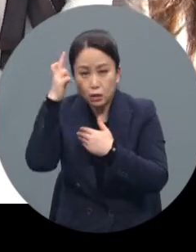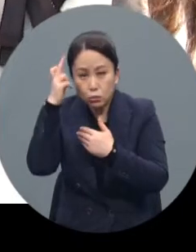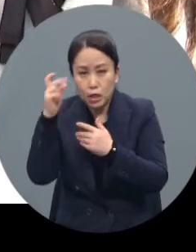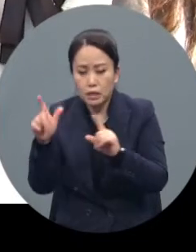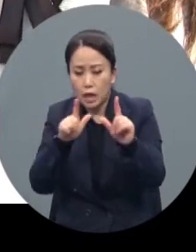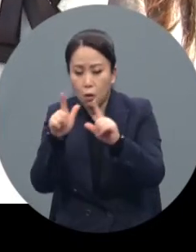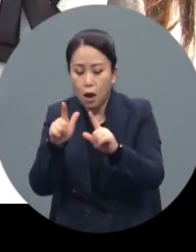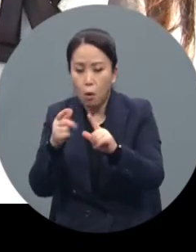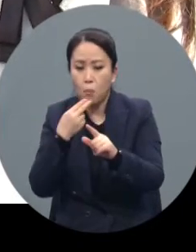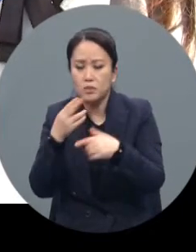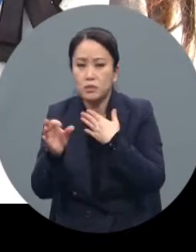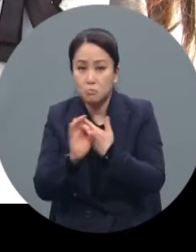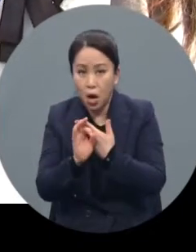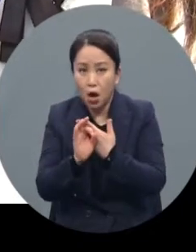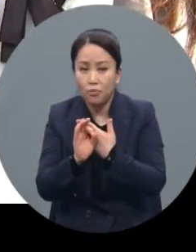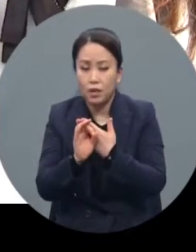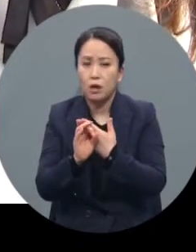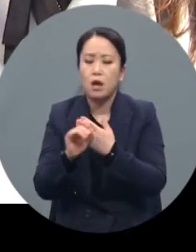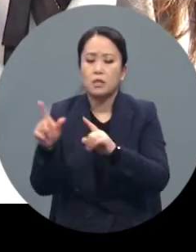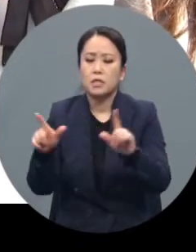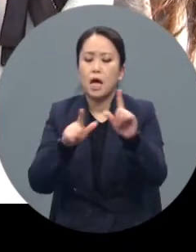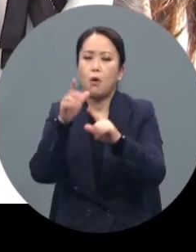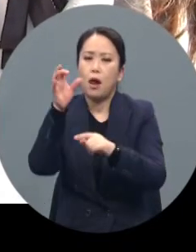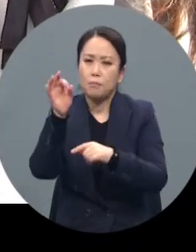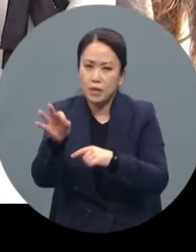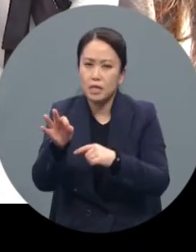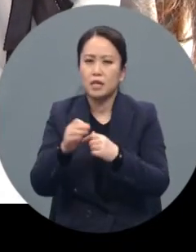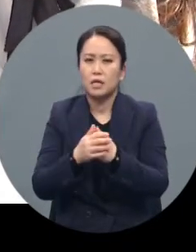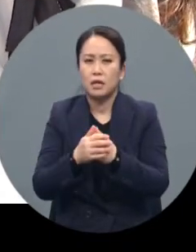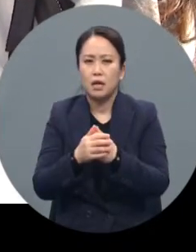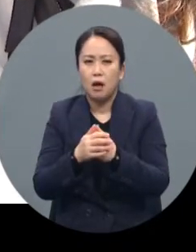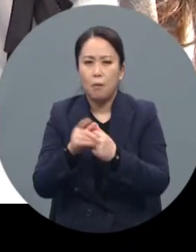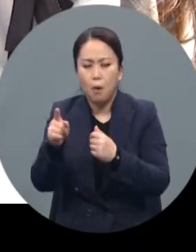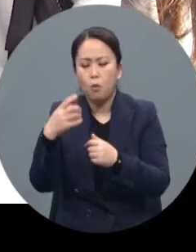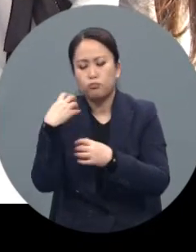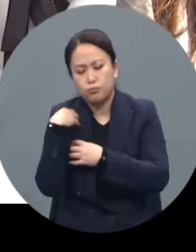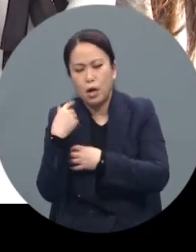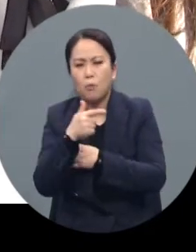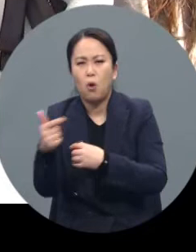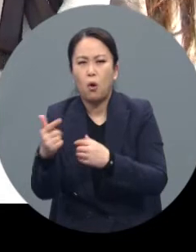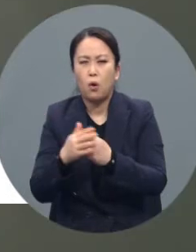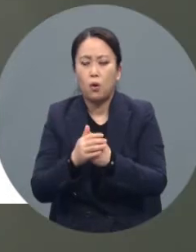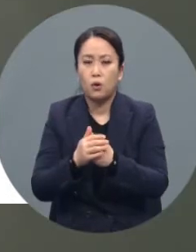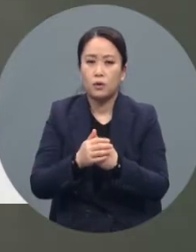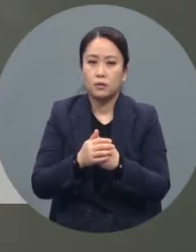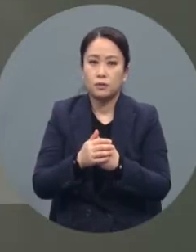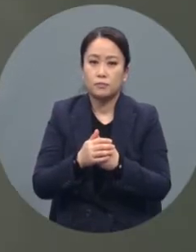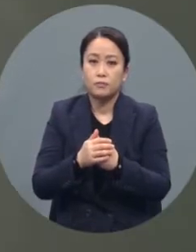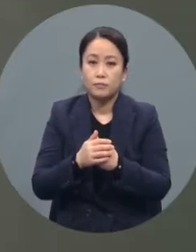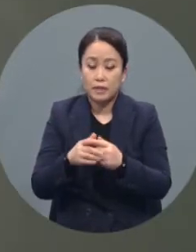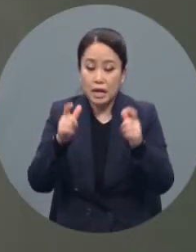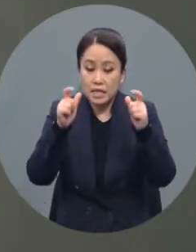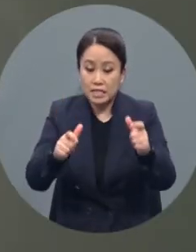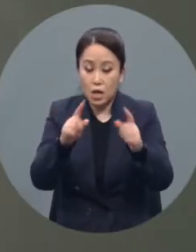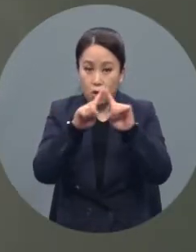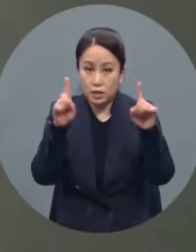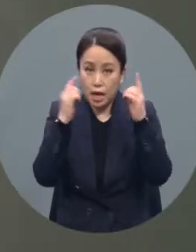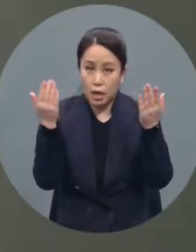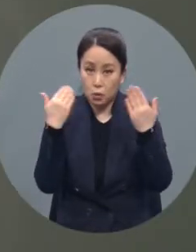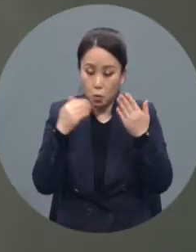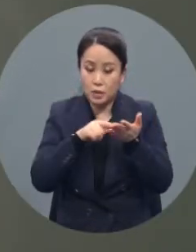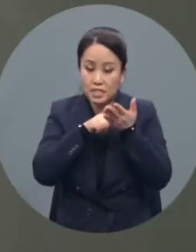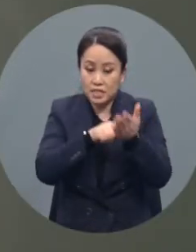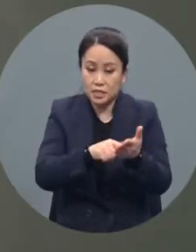있잖아요. 그러면서 이제 생활비라든지 이런 게 부담이 되는 것은 사실입니다. 지역대학 진학을